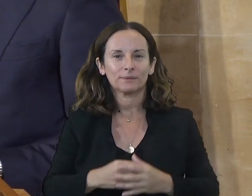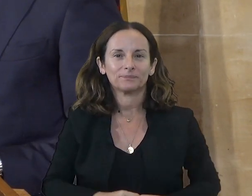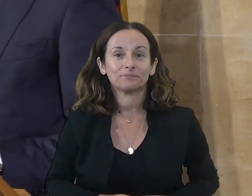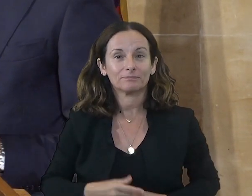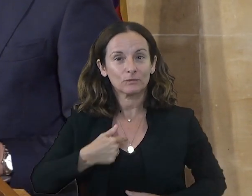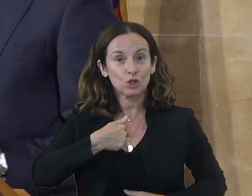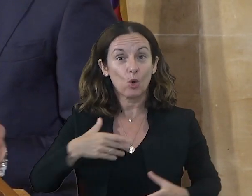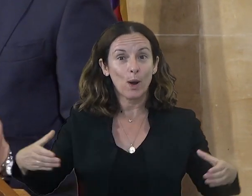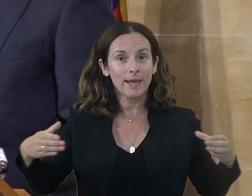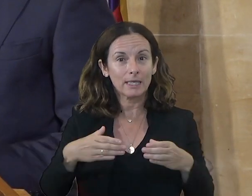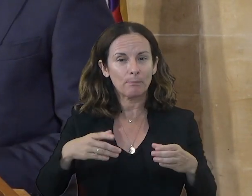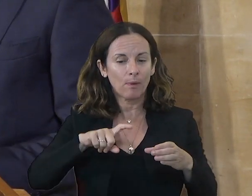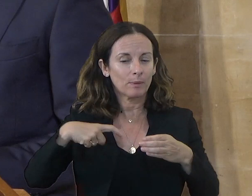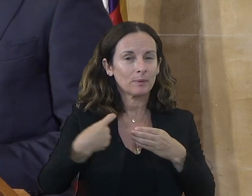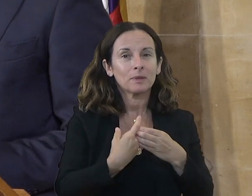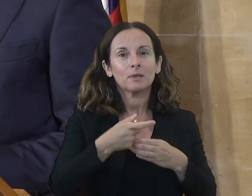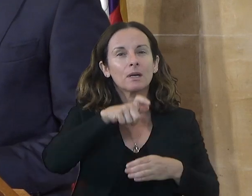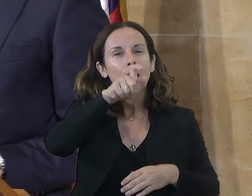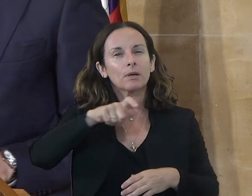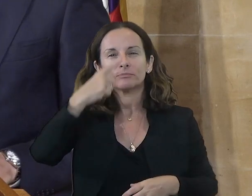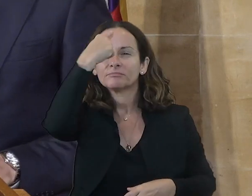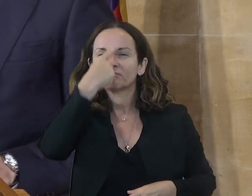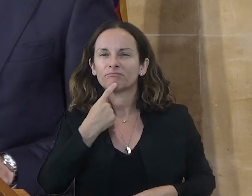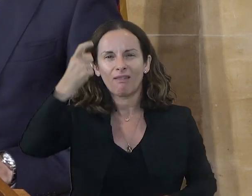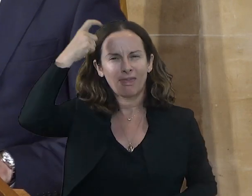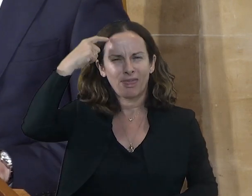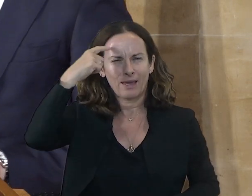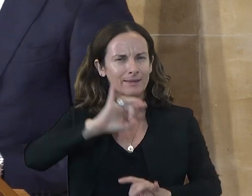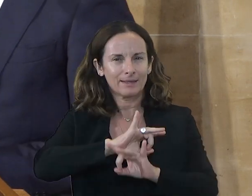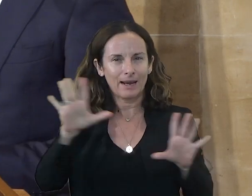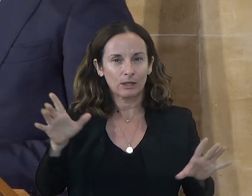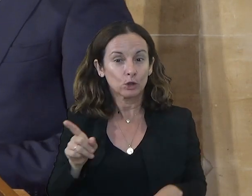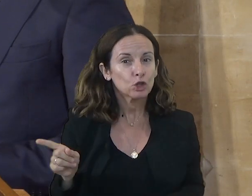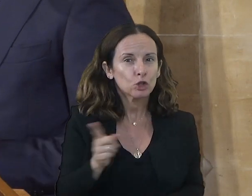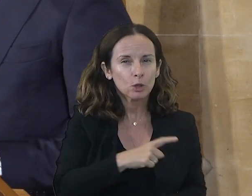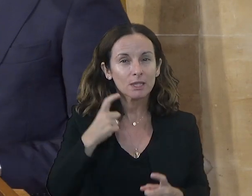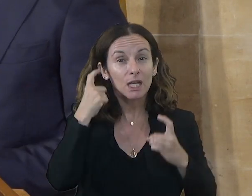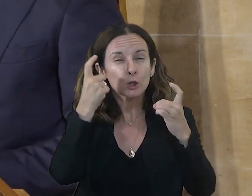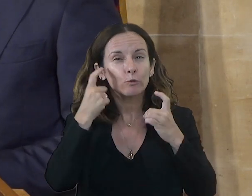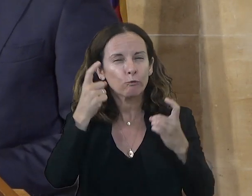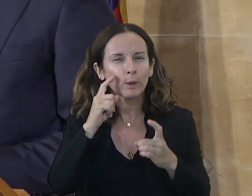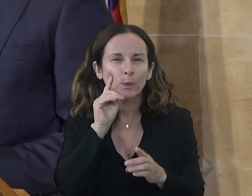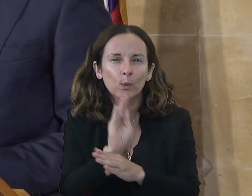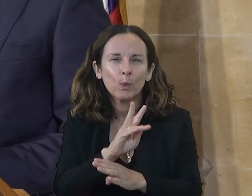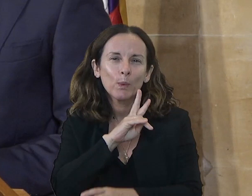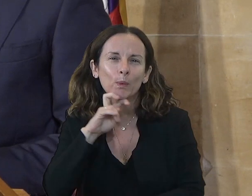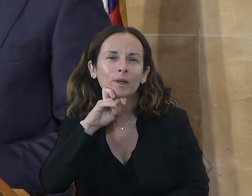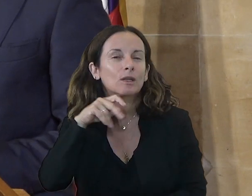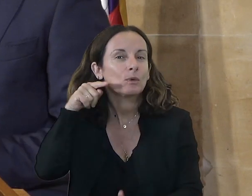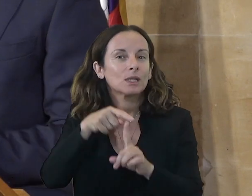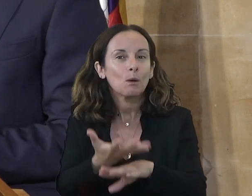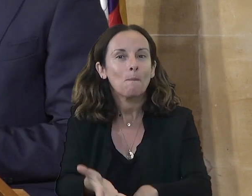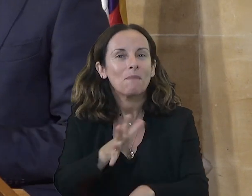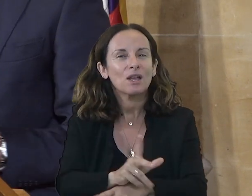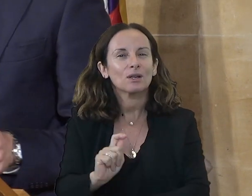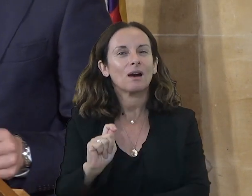equip està format per persones amb idees molt clares i que posaran tot el seu esforç i tota la cura per fer